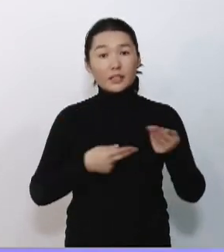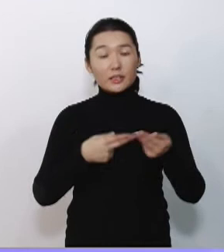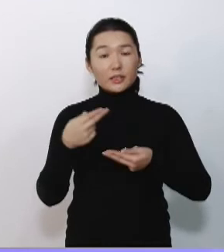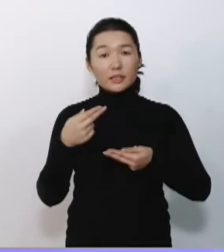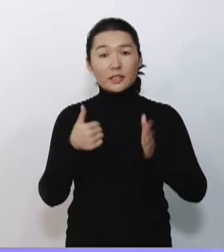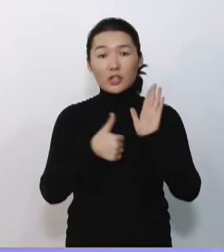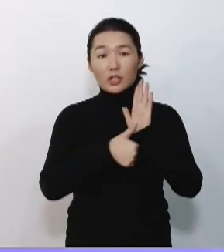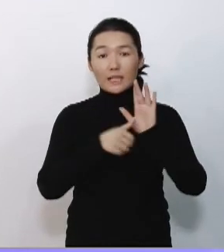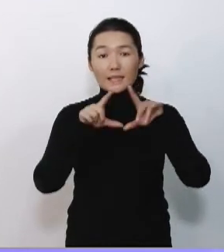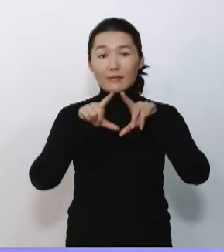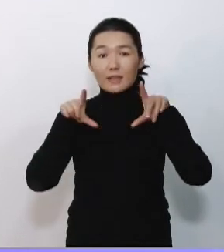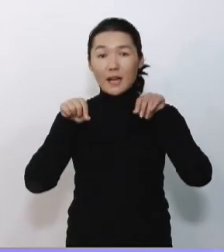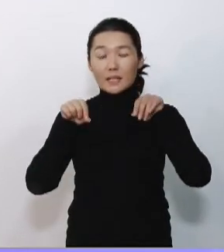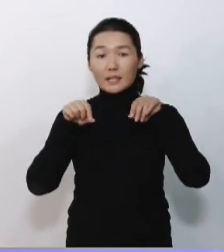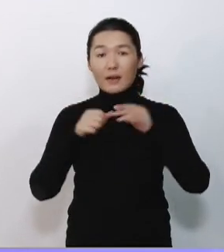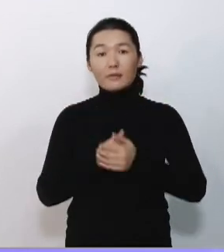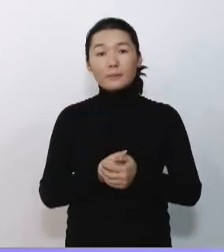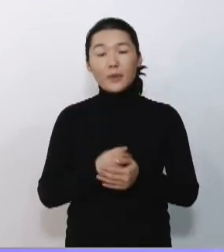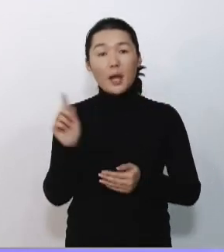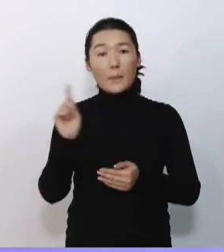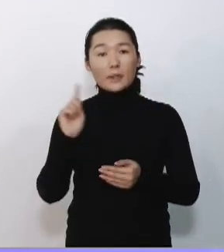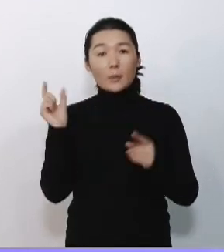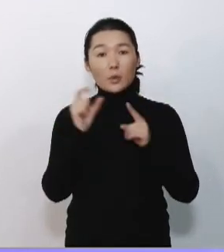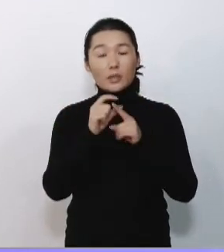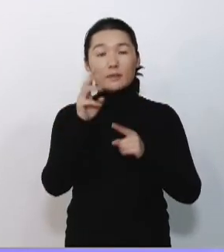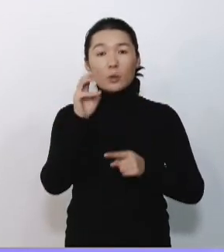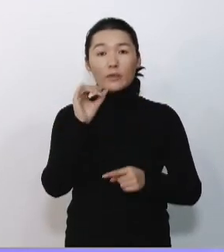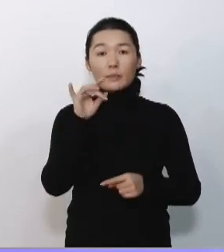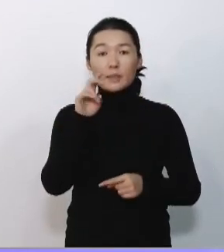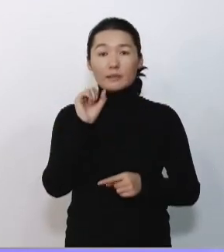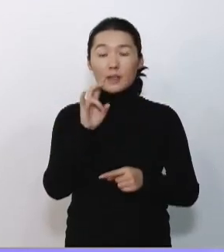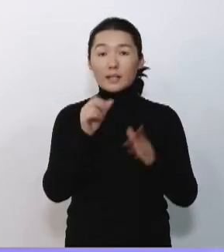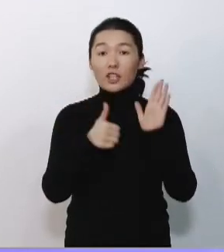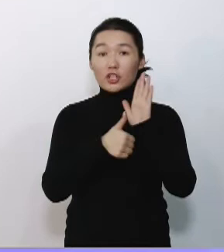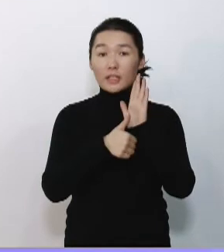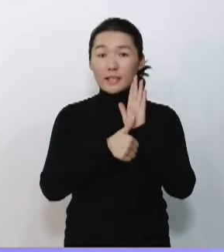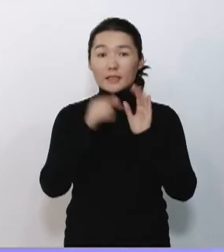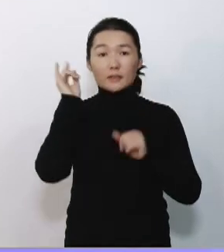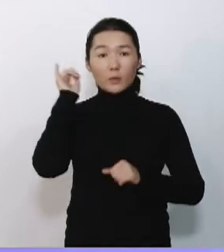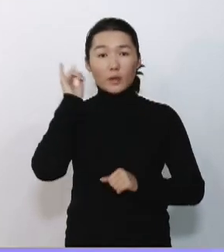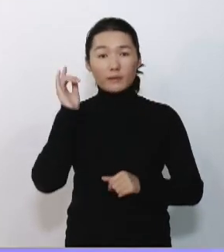6 квадратиков, потому что в слове Мирлан 6 звуков.